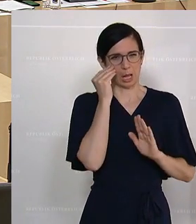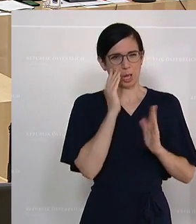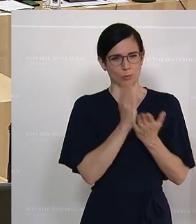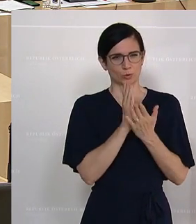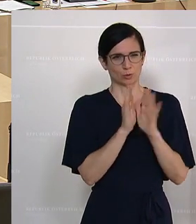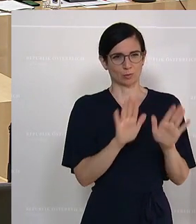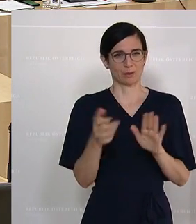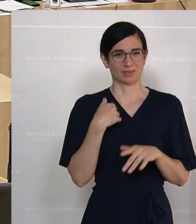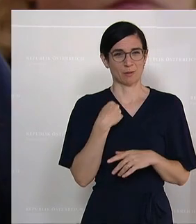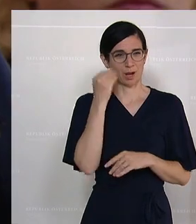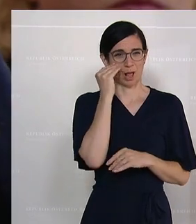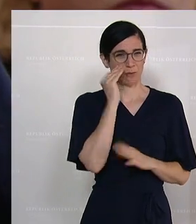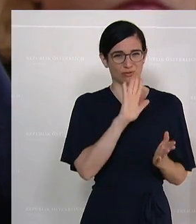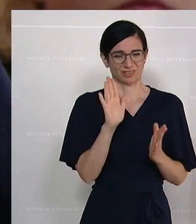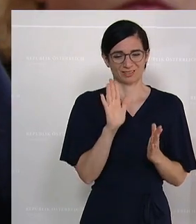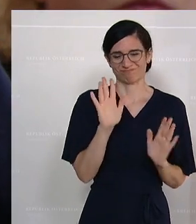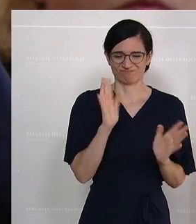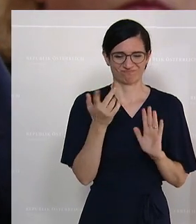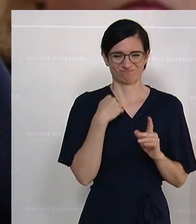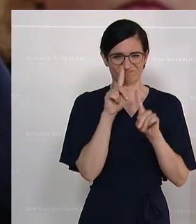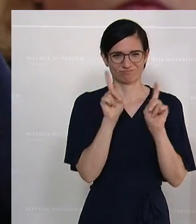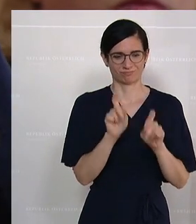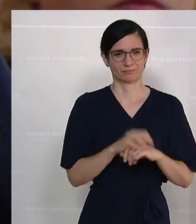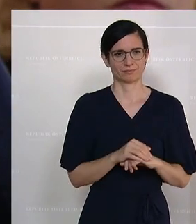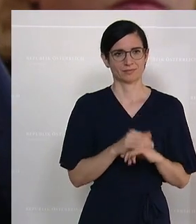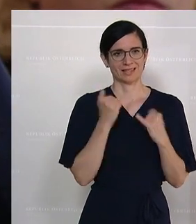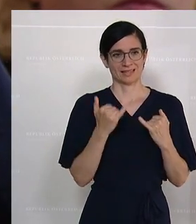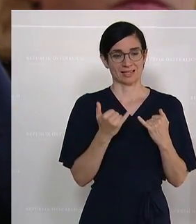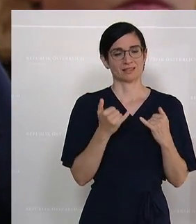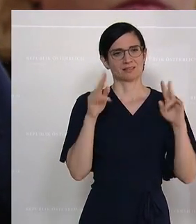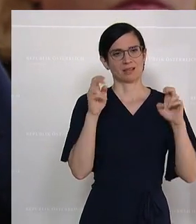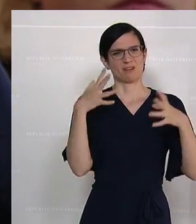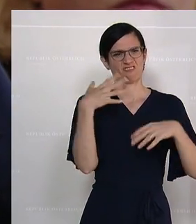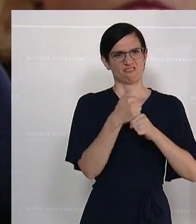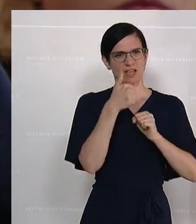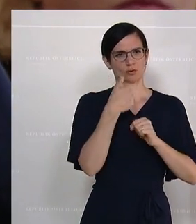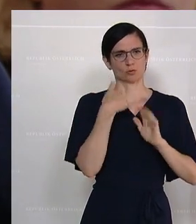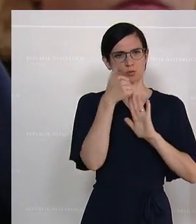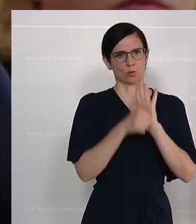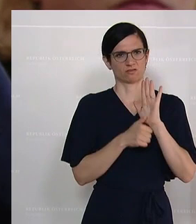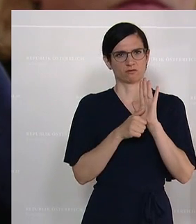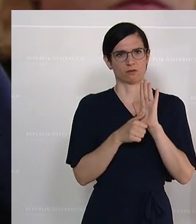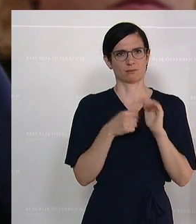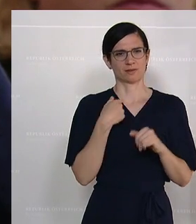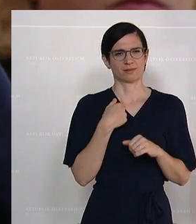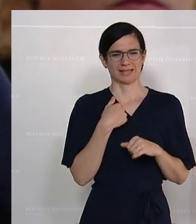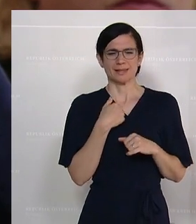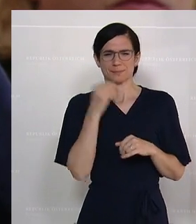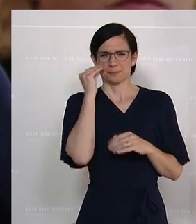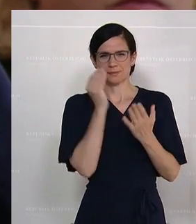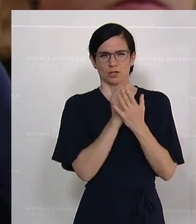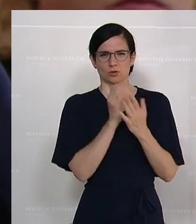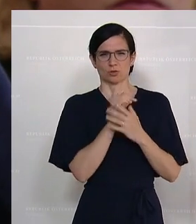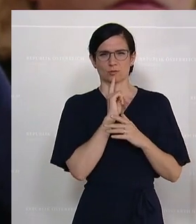jetzt kommen sie noch mit der forderung der verfassungsmehrheit um die ecke und dann merkt man schon einigermaßen dass sich kalte füße bekommen